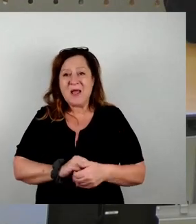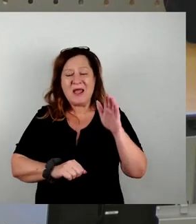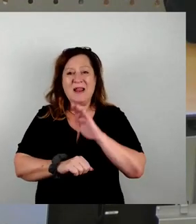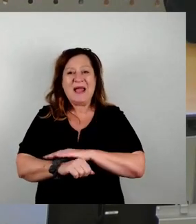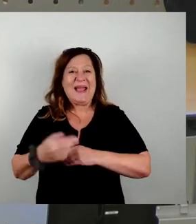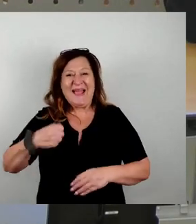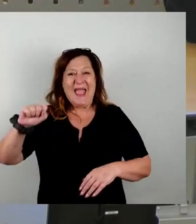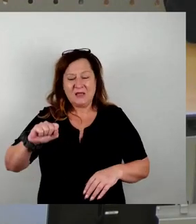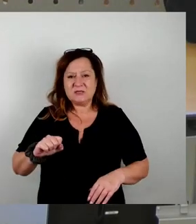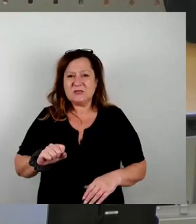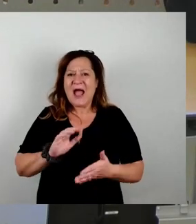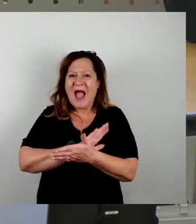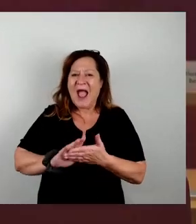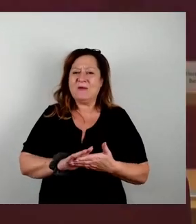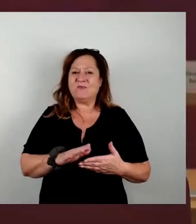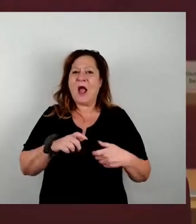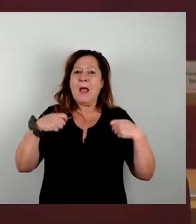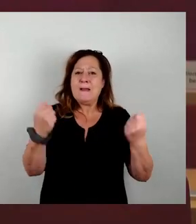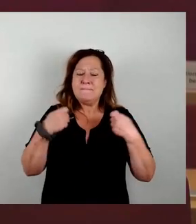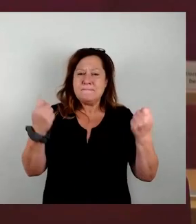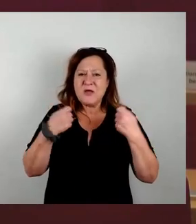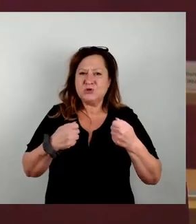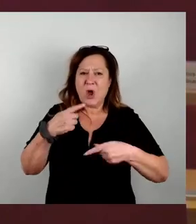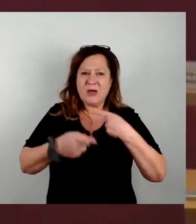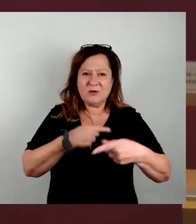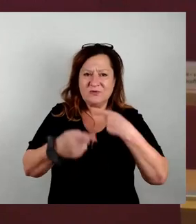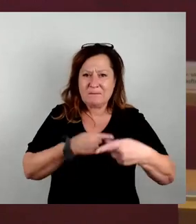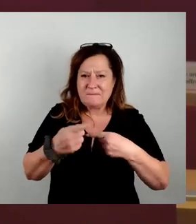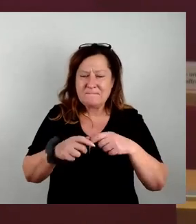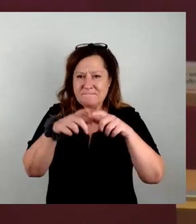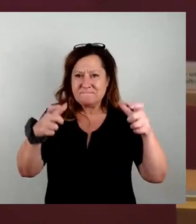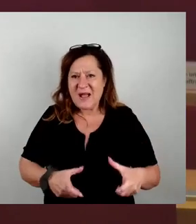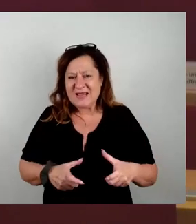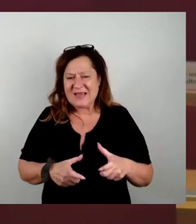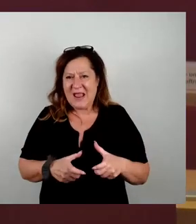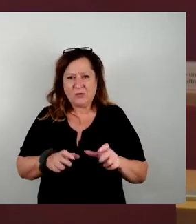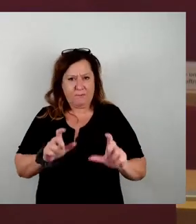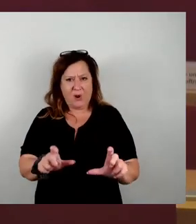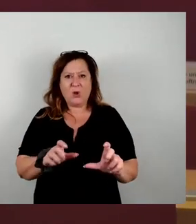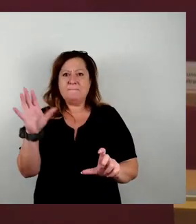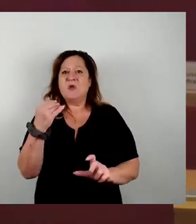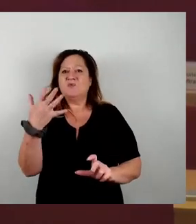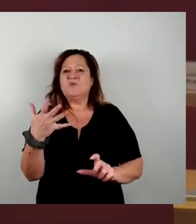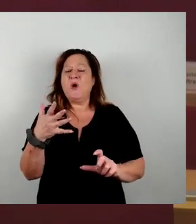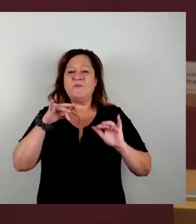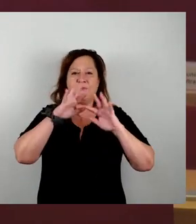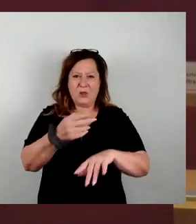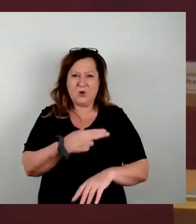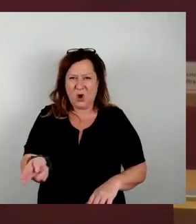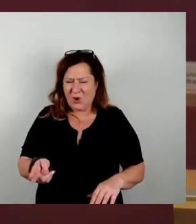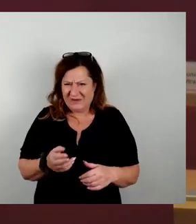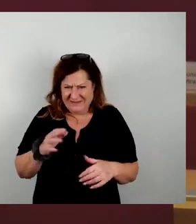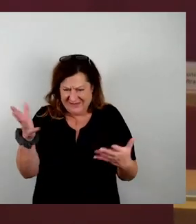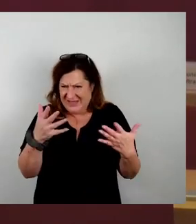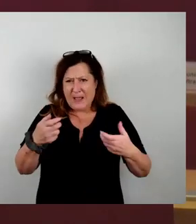ganz banal das Beschleunigungspaket der DVB zu blockieren. Mit 5 Millionen Euro. Was müssen wir uns immer befassen im